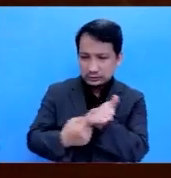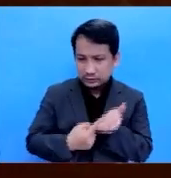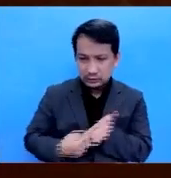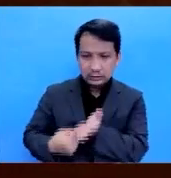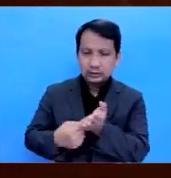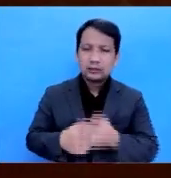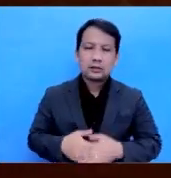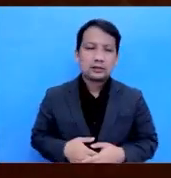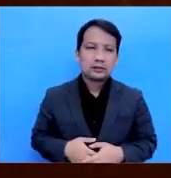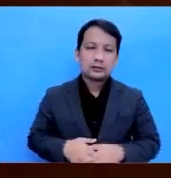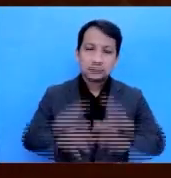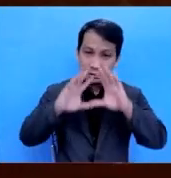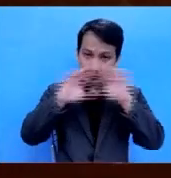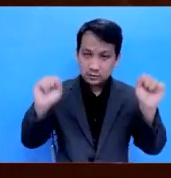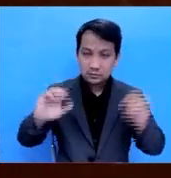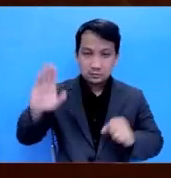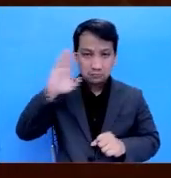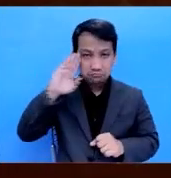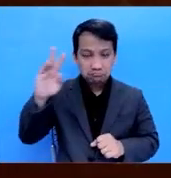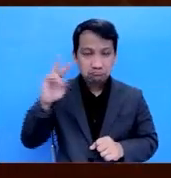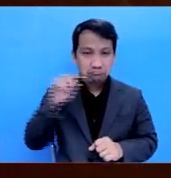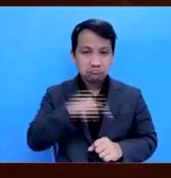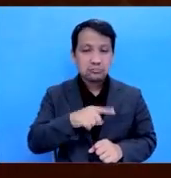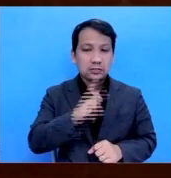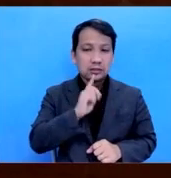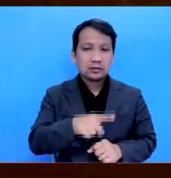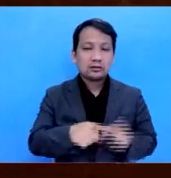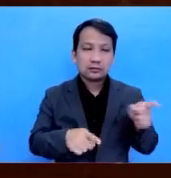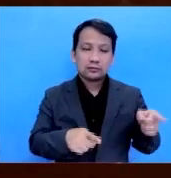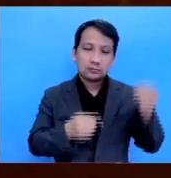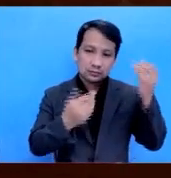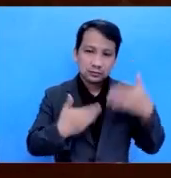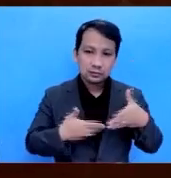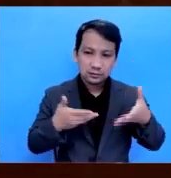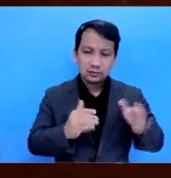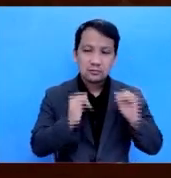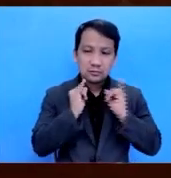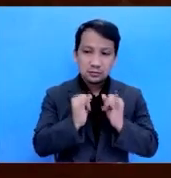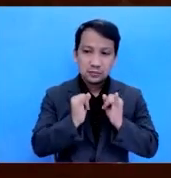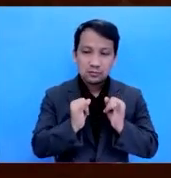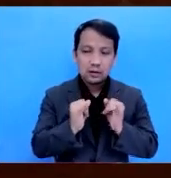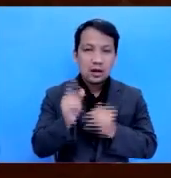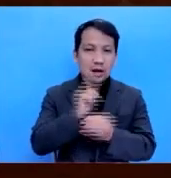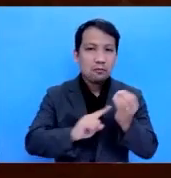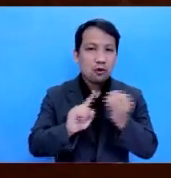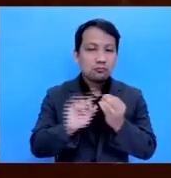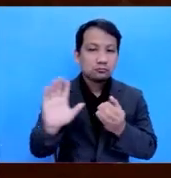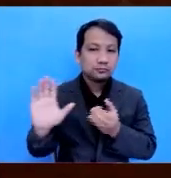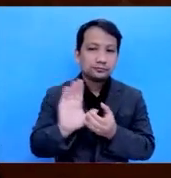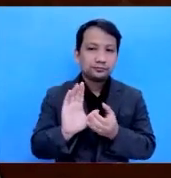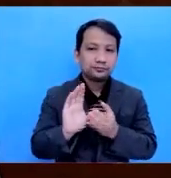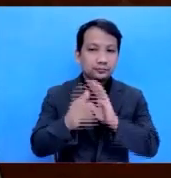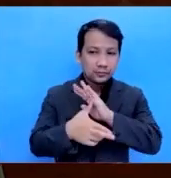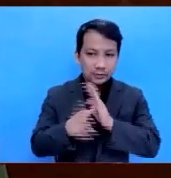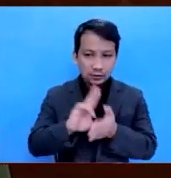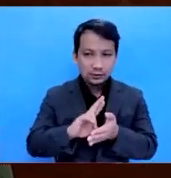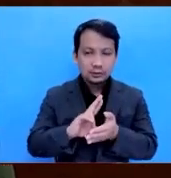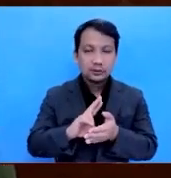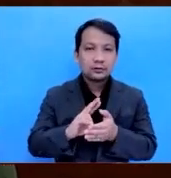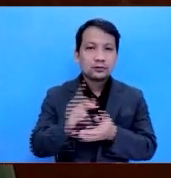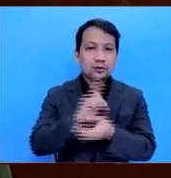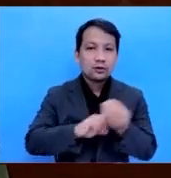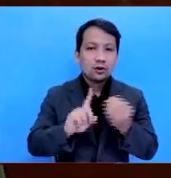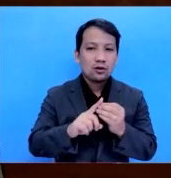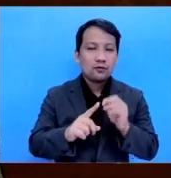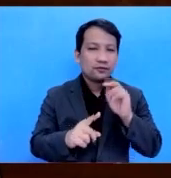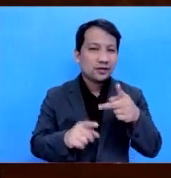ni President Marcos, and he already gave instructions with regard to the review of the implementation